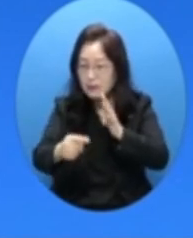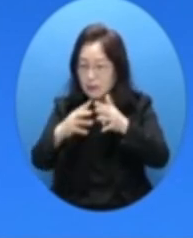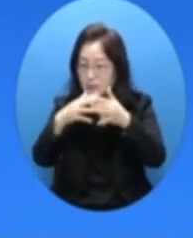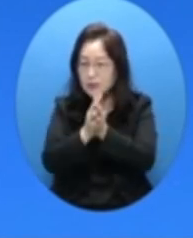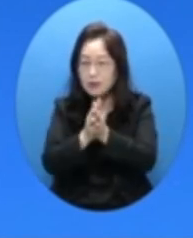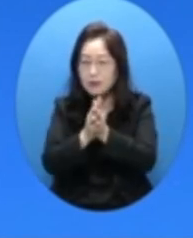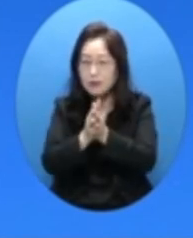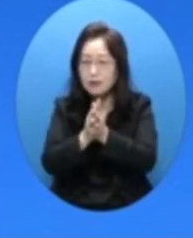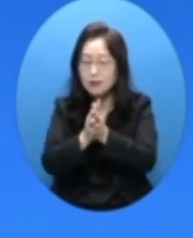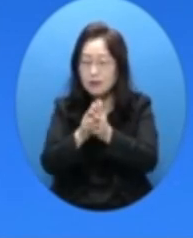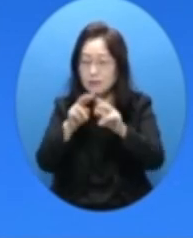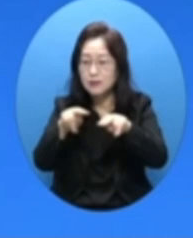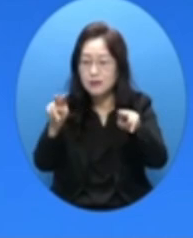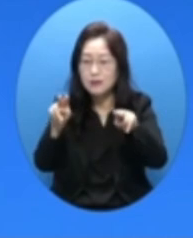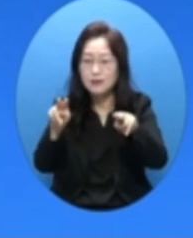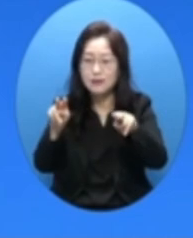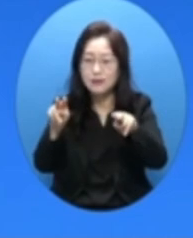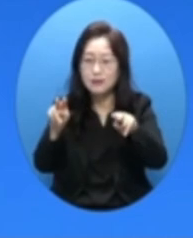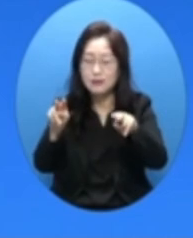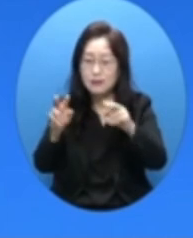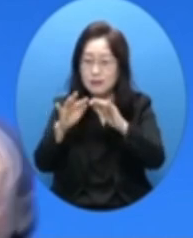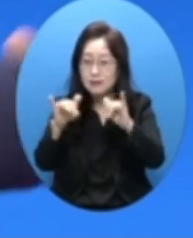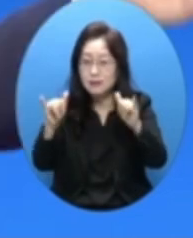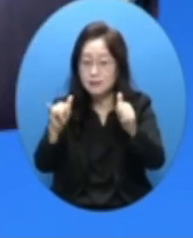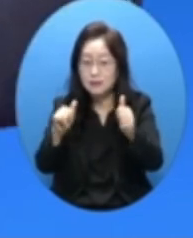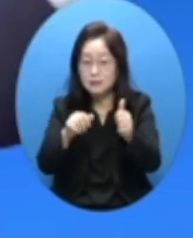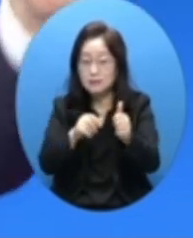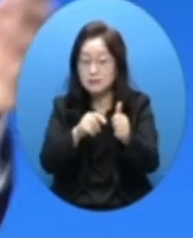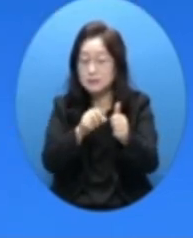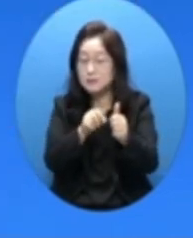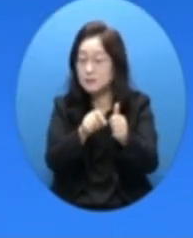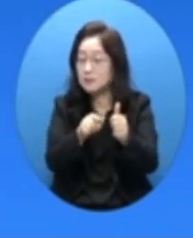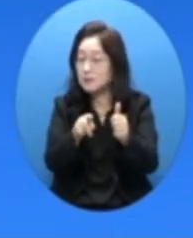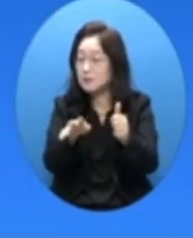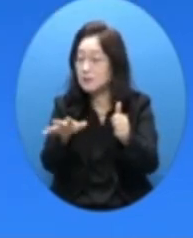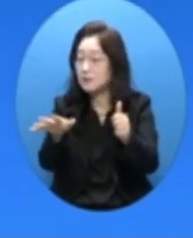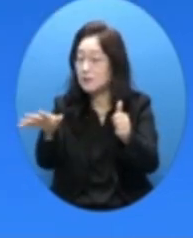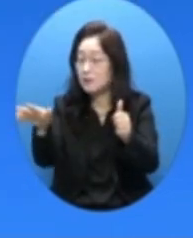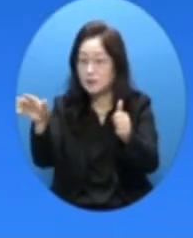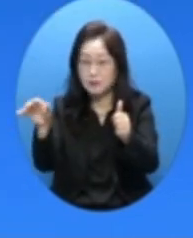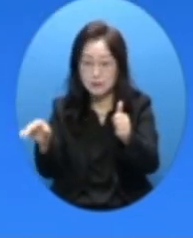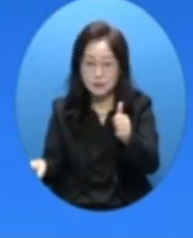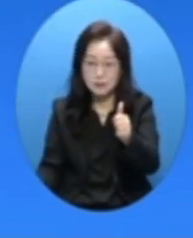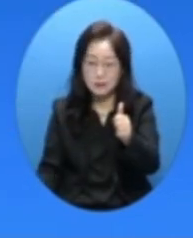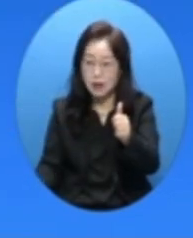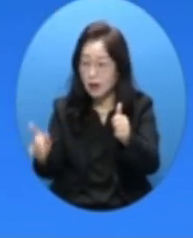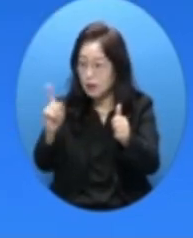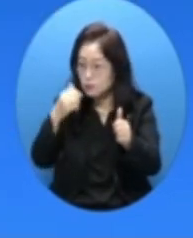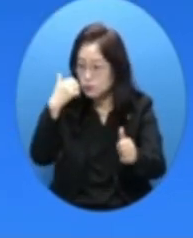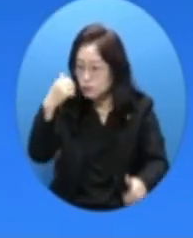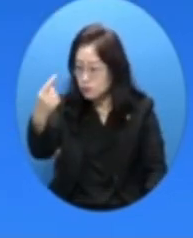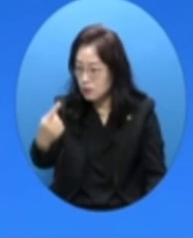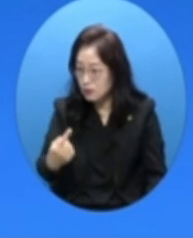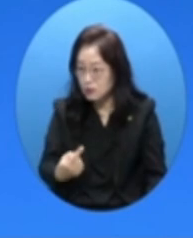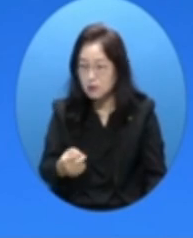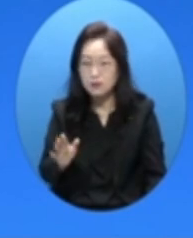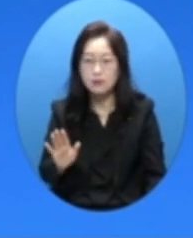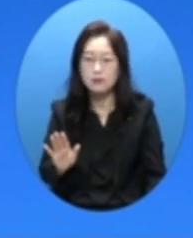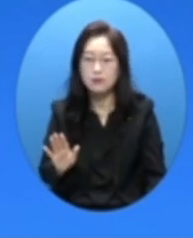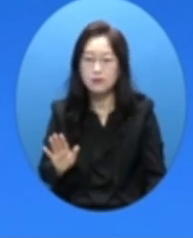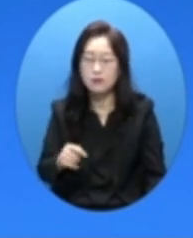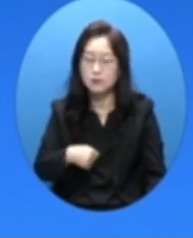폐업하게 되고 부도가 났다고 하니까 사람들이 점점 싹 빠져가지고 아무도 찾아오는 오지 않는 집에